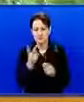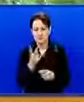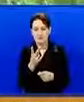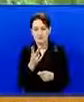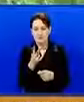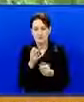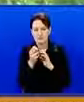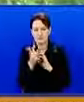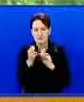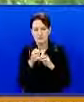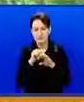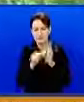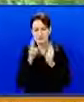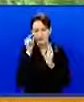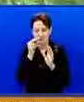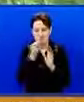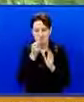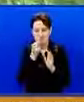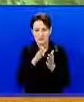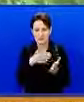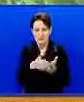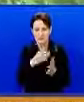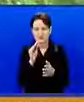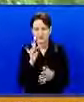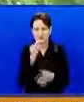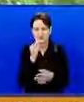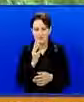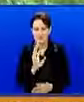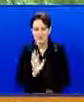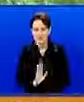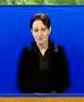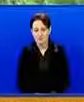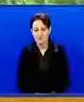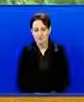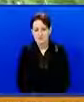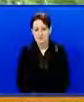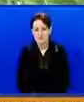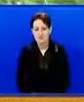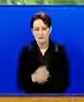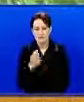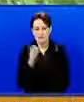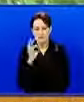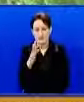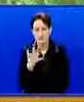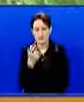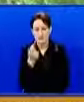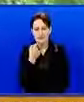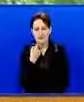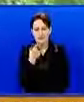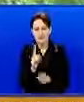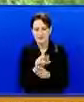күндері жаңағыдай майлы тамақ ішпеу керек. Біріншіден, екіншіден жаңағы арақ шарап ішпеу керек кәдімгі. Одан